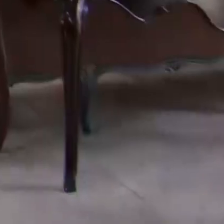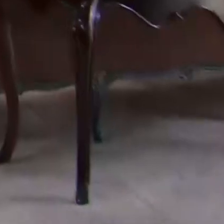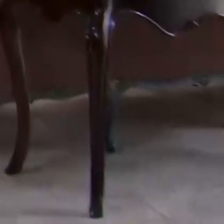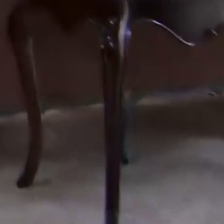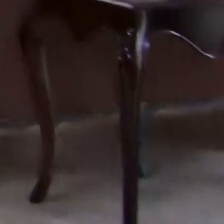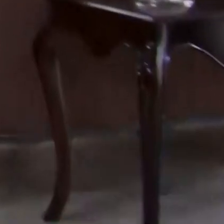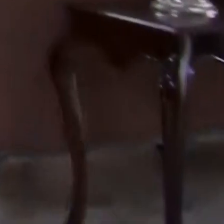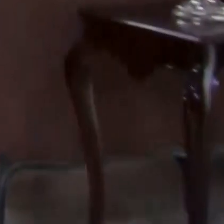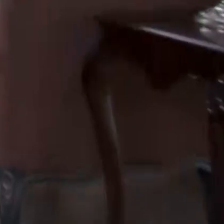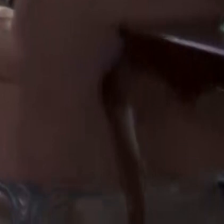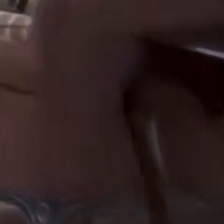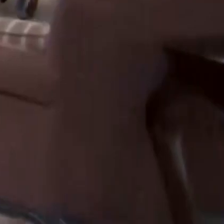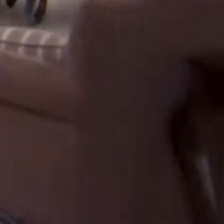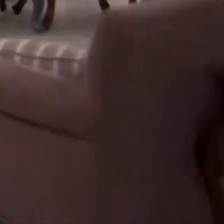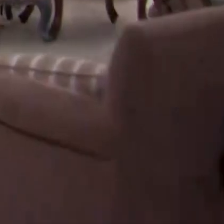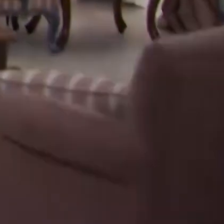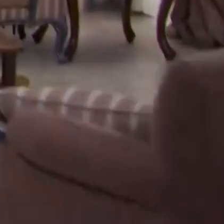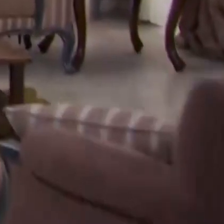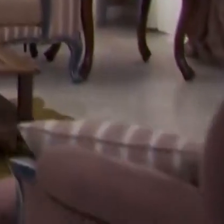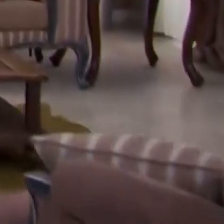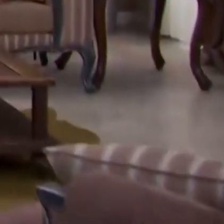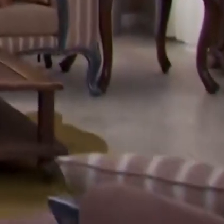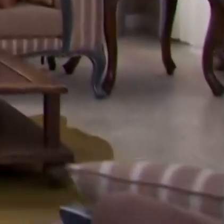Dördü de aynı anda kanepenin üstüne zıpladılar.